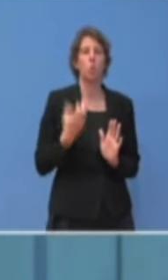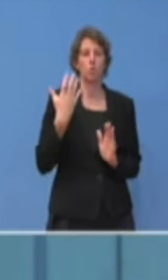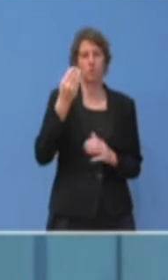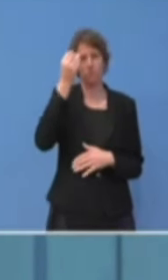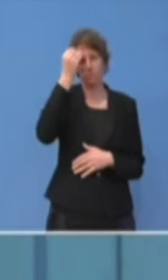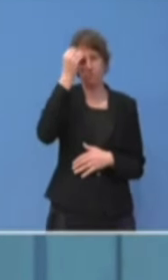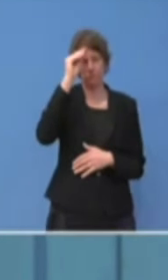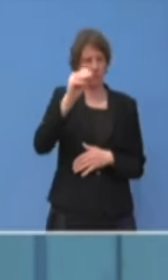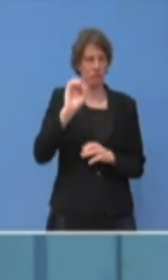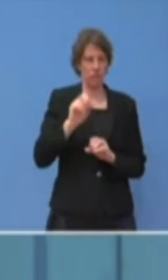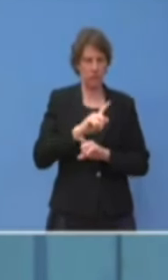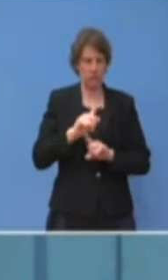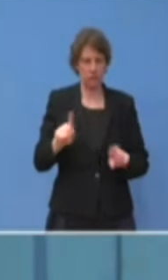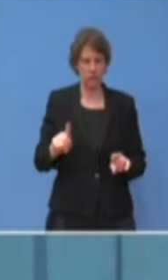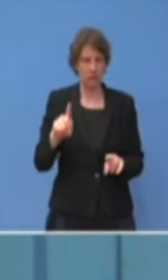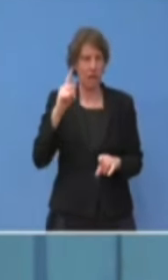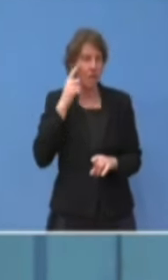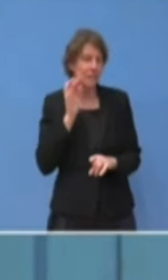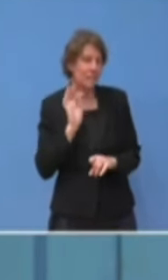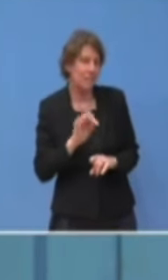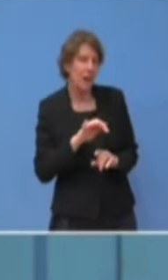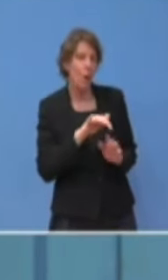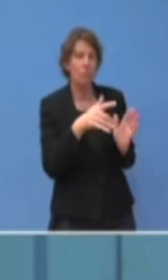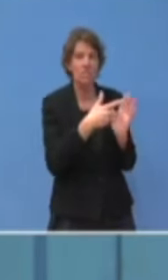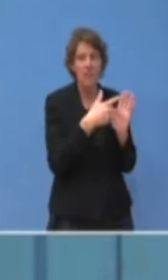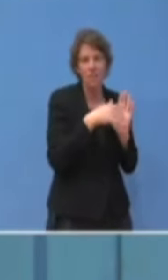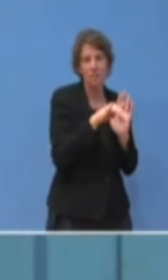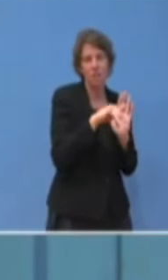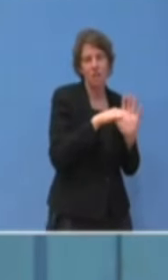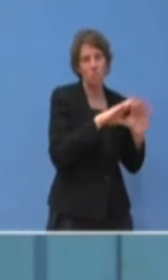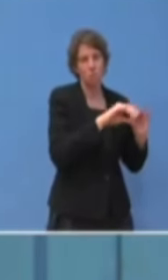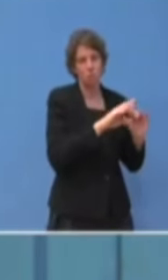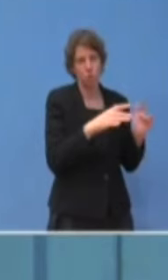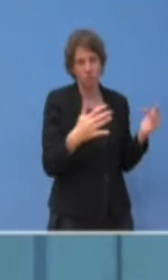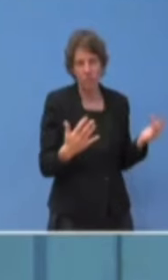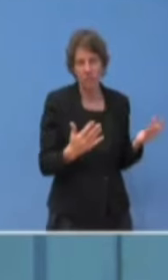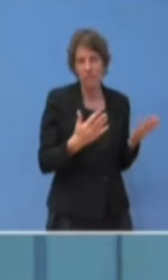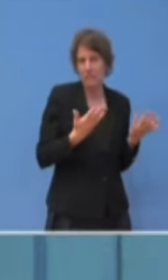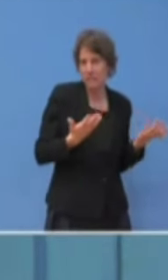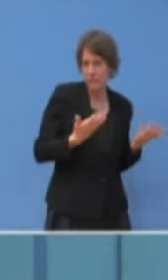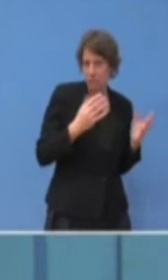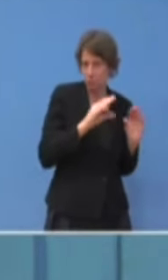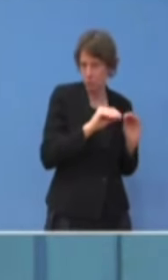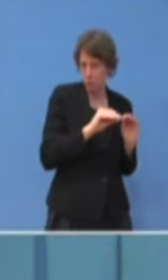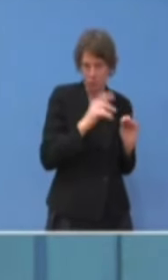äußern. Ich weiß jetzt nicht, welche Tests da eingesetzt wurden.